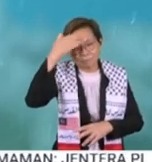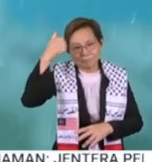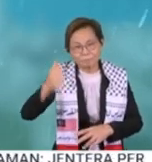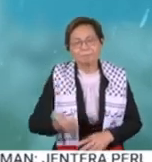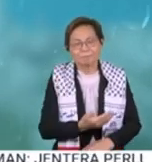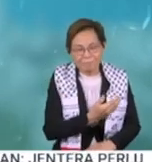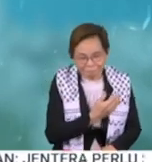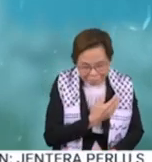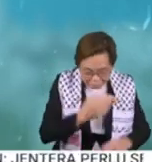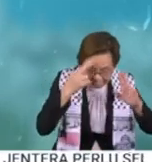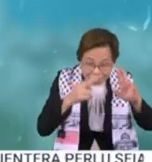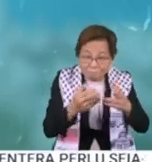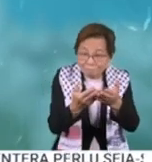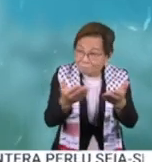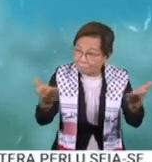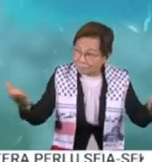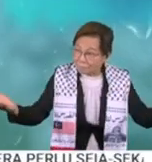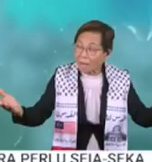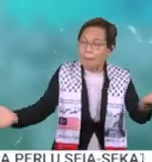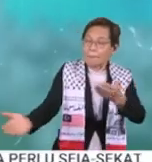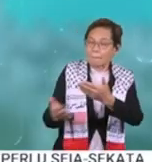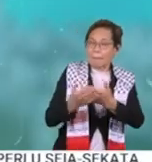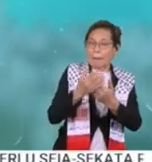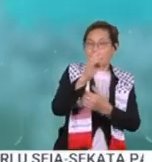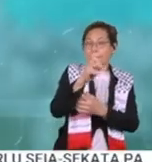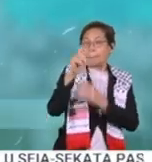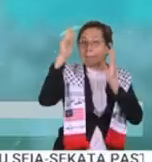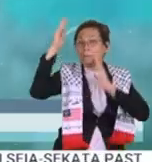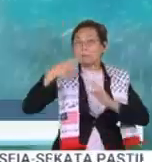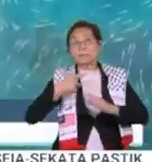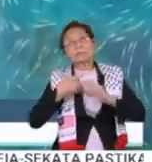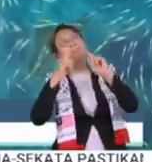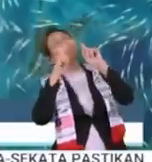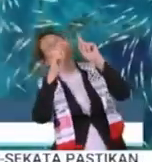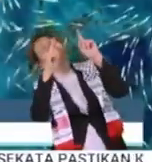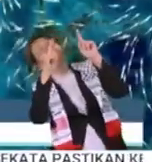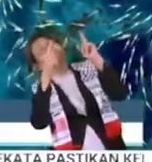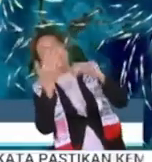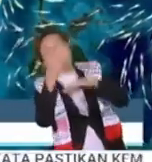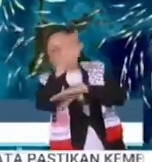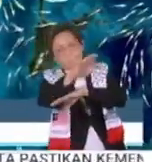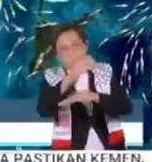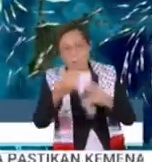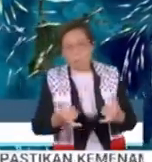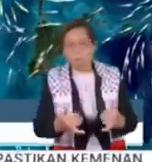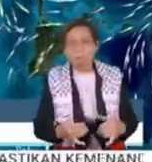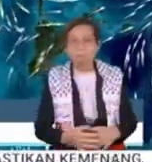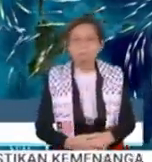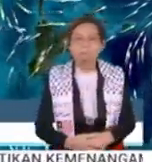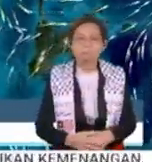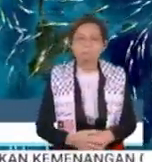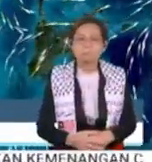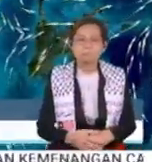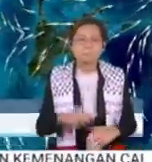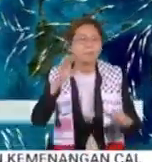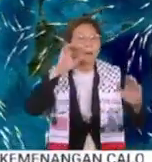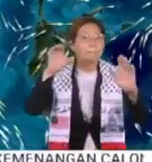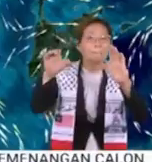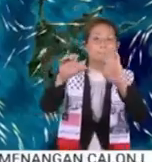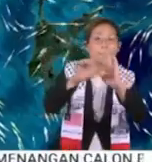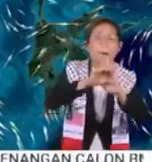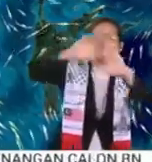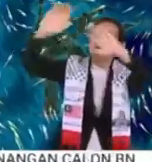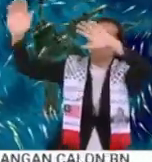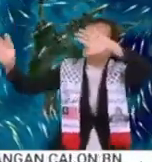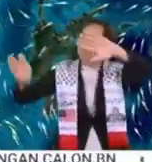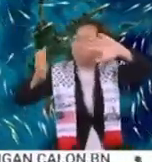Assalamualaikum dan salam hormat kepada semua penonton. Kembali bersama Met Malaysia untuk kita ikuti perkembangan cuaca pada petang ini pula. Melalui paparan carta